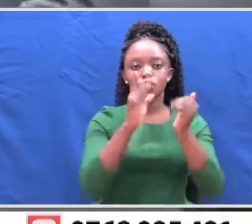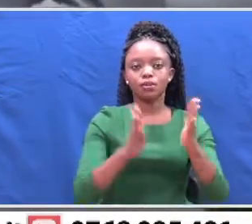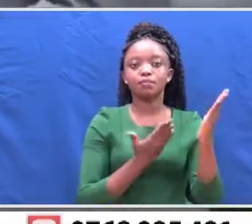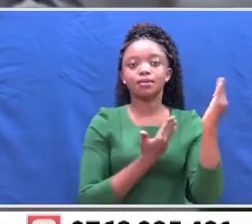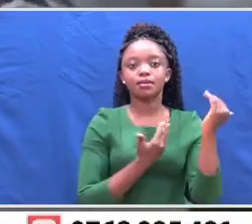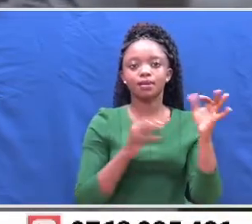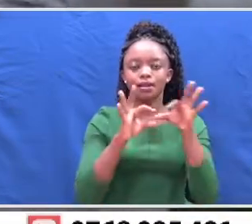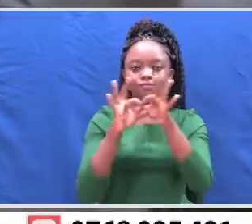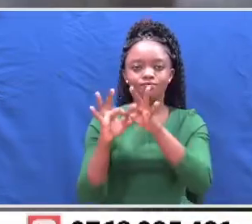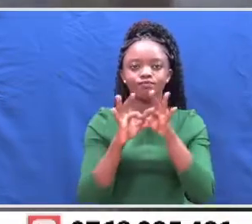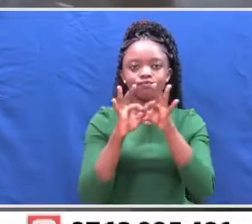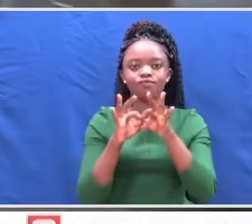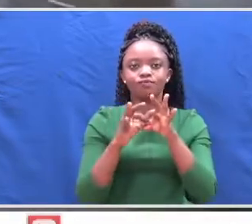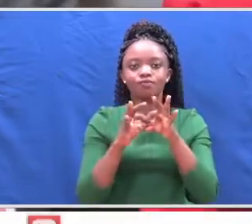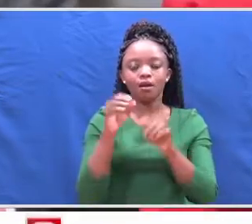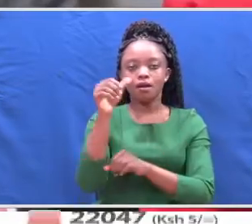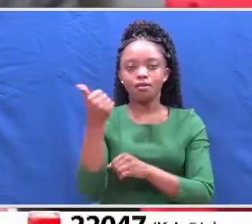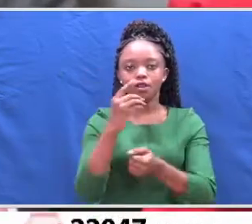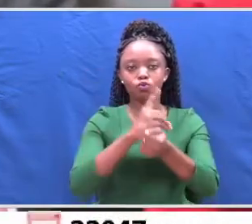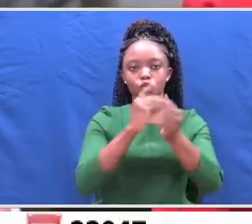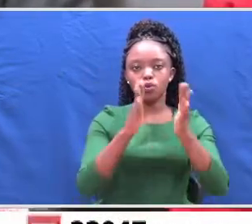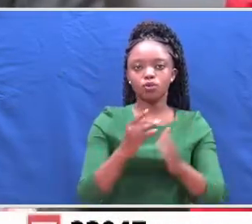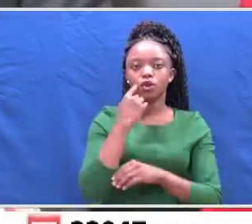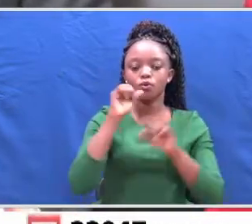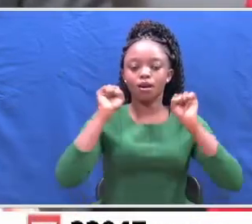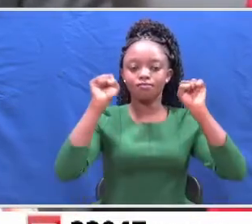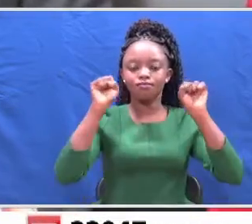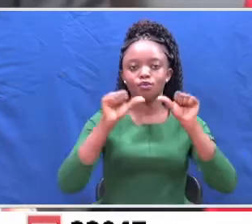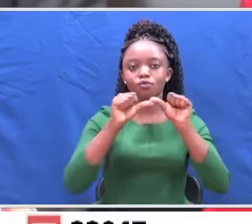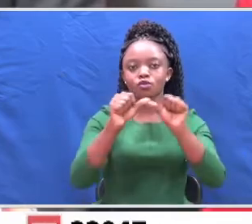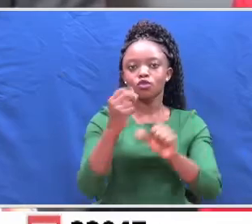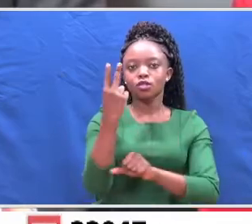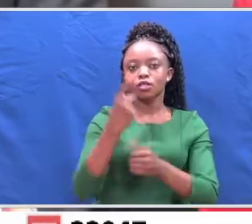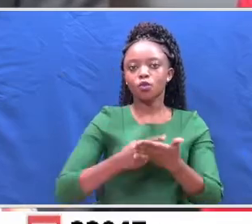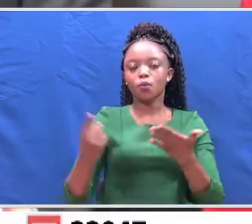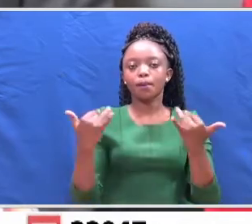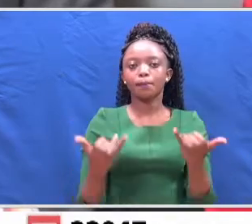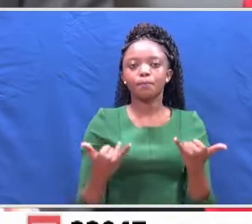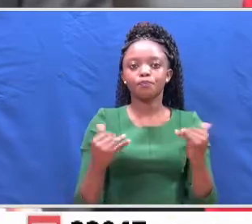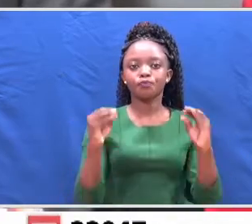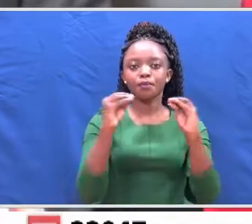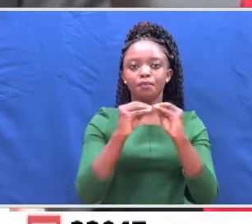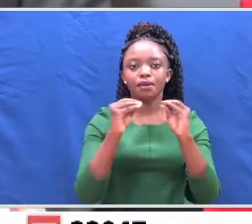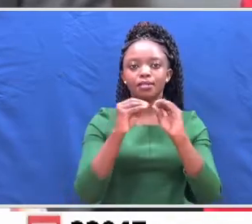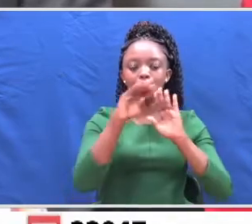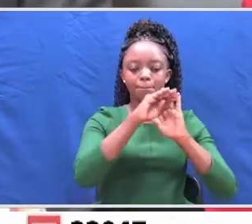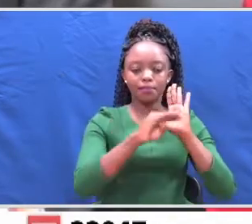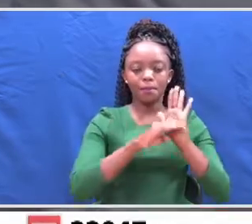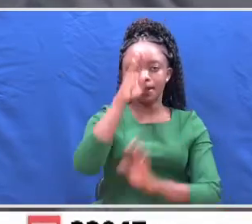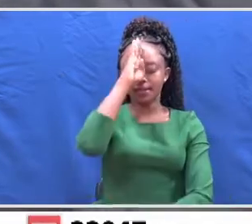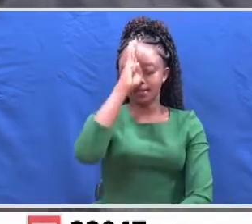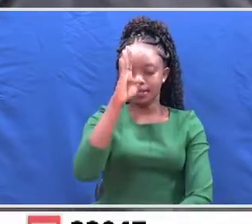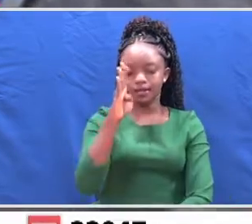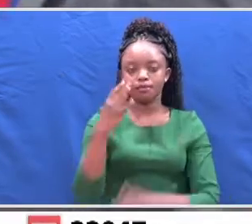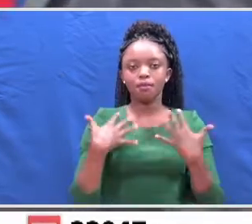wakitarajiwa kuungana na wahudumu wa afya wengine ambao wako kwa mgomo kwa wiki ya pili sasa. Mkutano ulioratibiwa Jumapili kati ya wahudumu